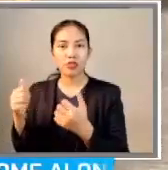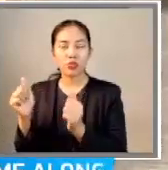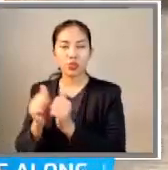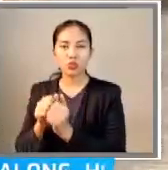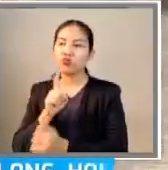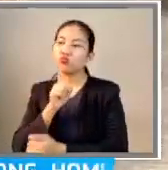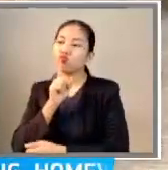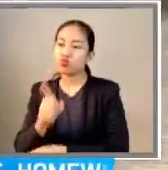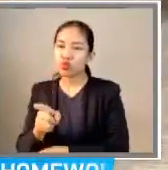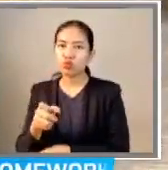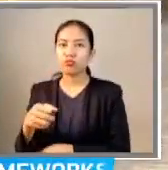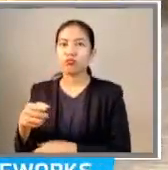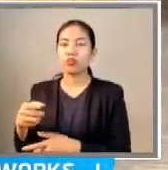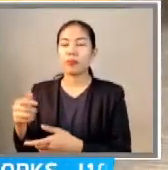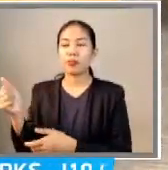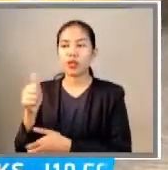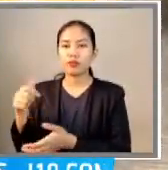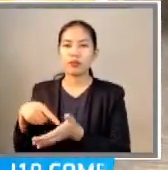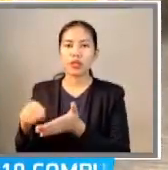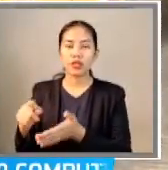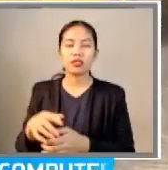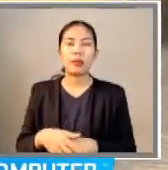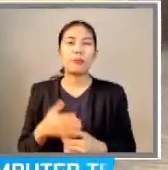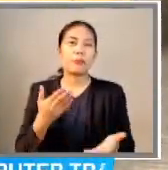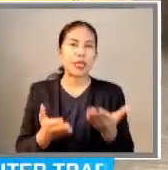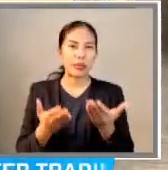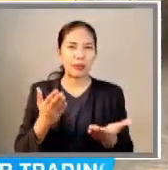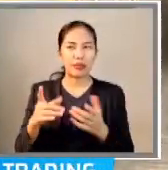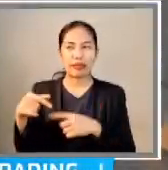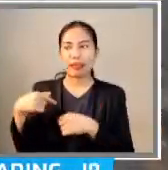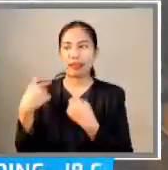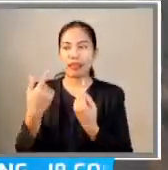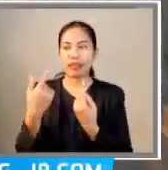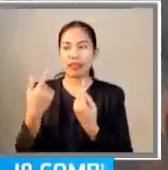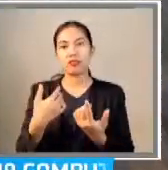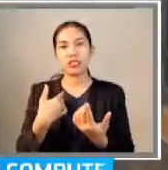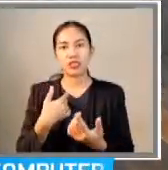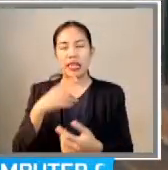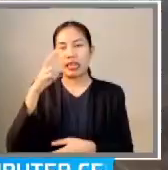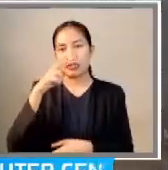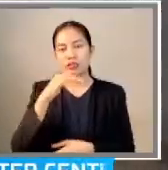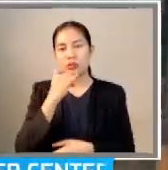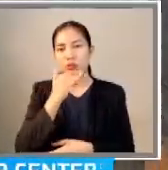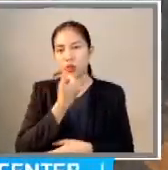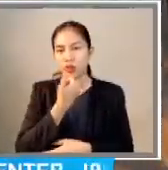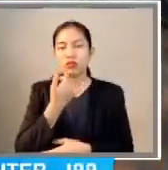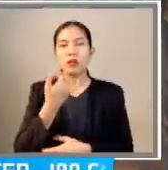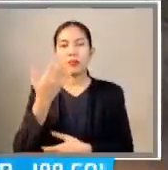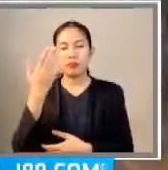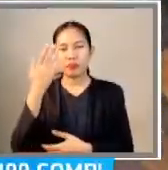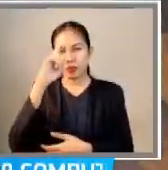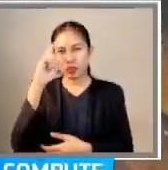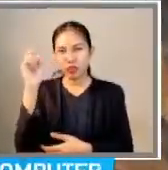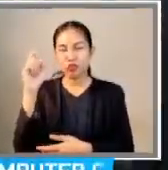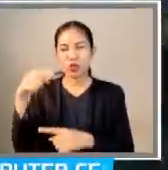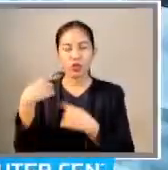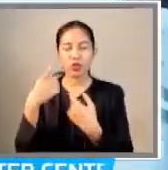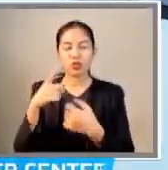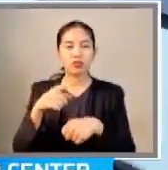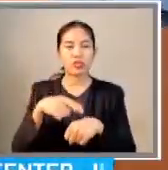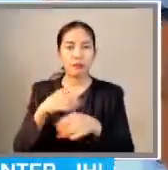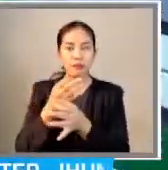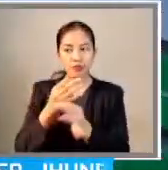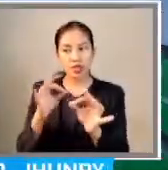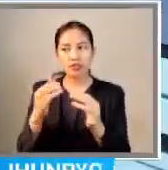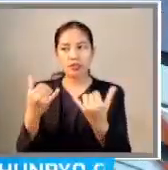dyan, lalo pa matagal na panahon ding hindi raw naningil ang mga konduktor. Napansin din ng LTFRB na kung minsan ay umaabot sa